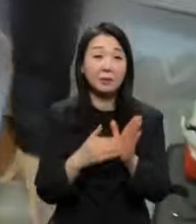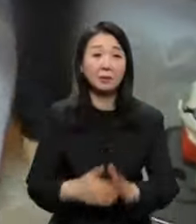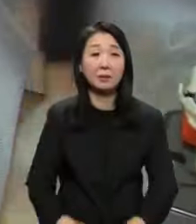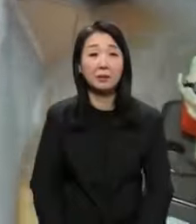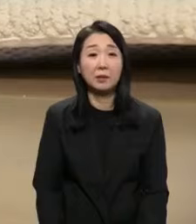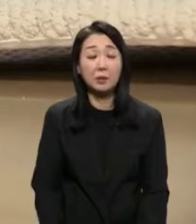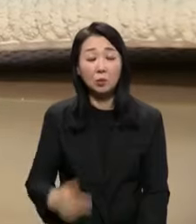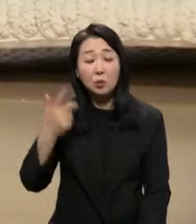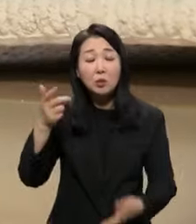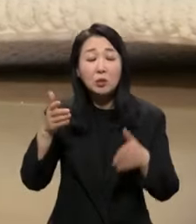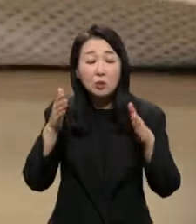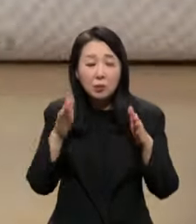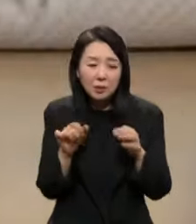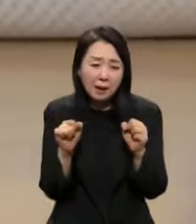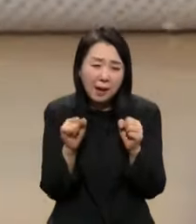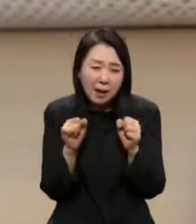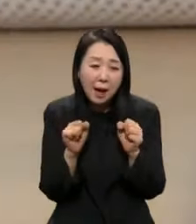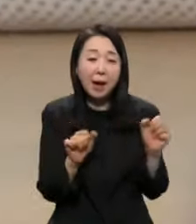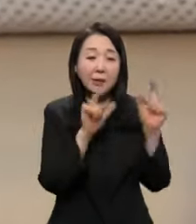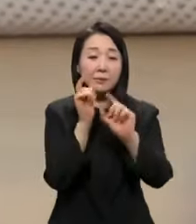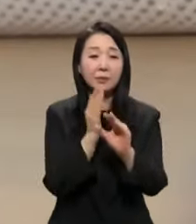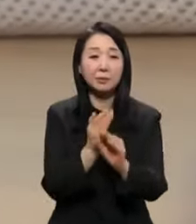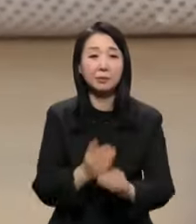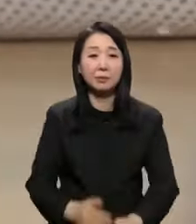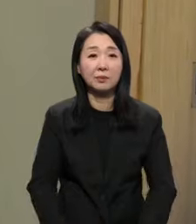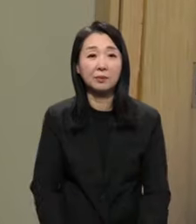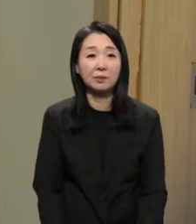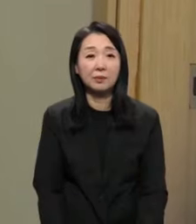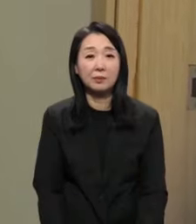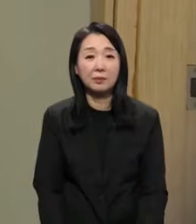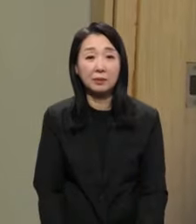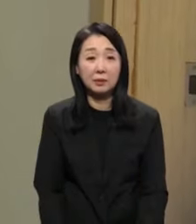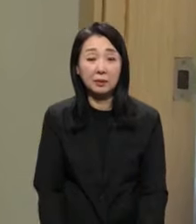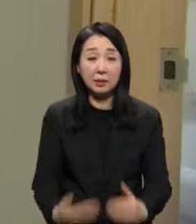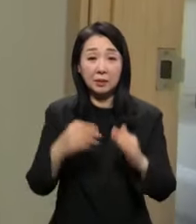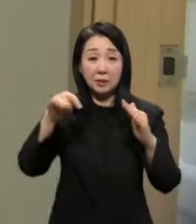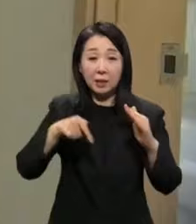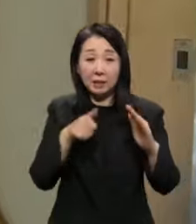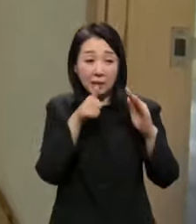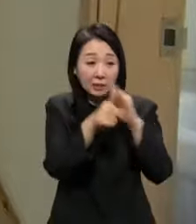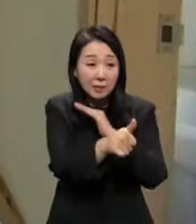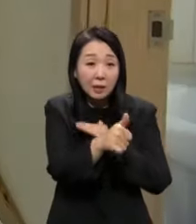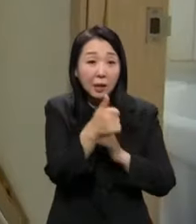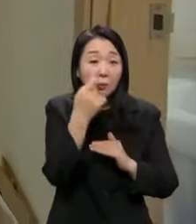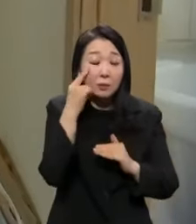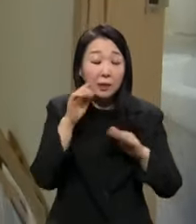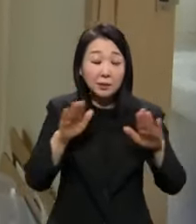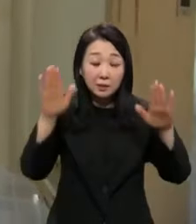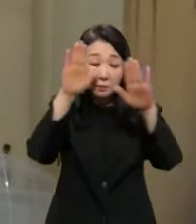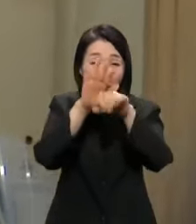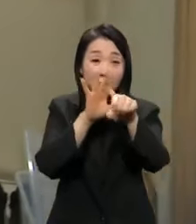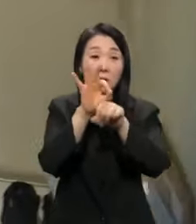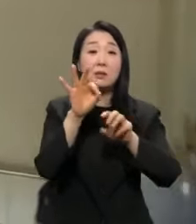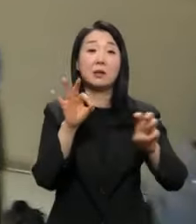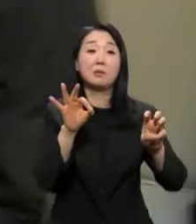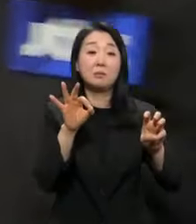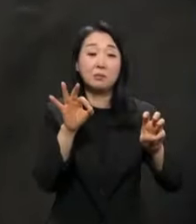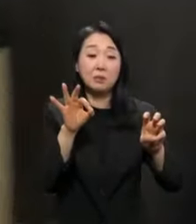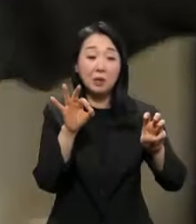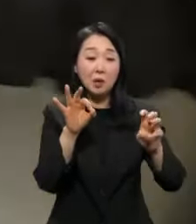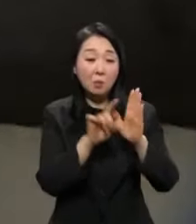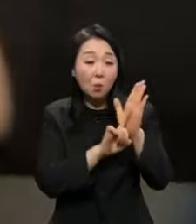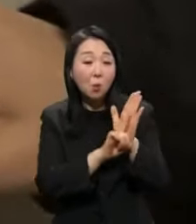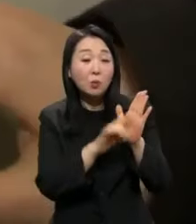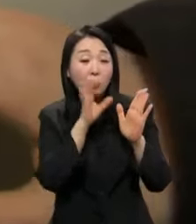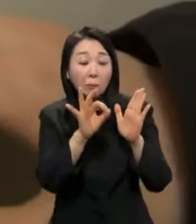그리고 일주일째 냉골에서 지내고 있습니다. 집 안쪽으로 들어왔습니다. 지금 시각이 밤 10시 반인데요. 내부